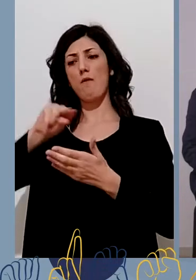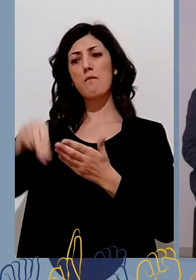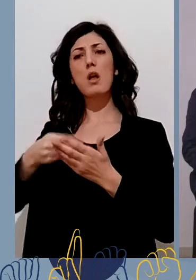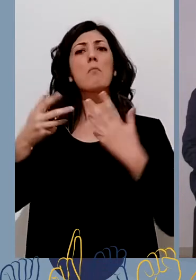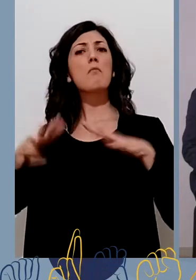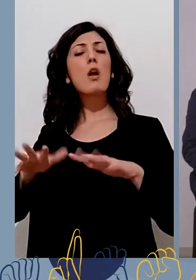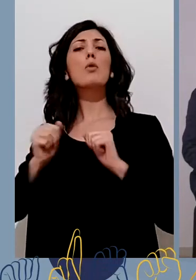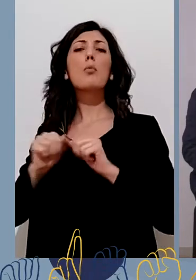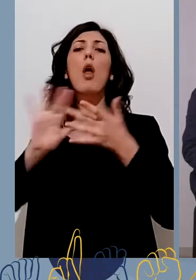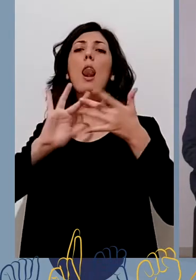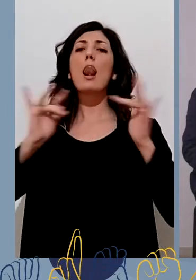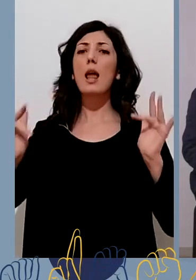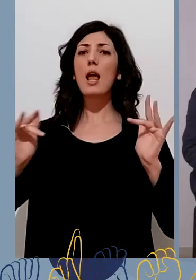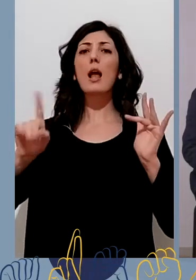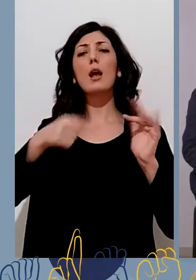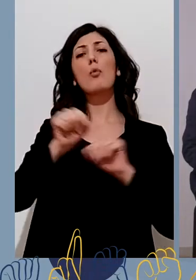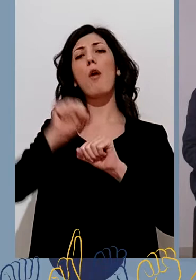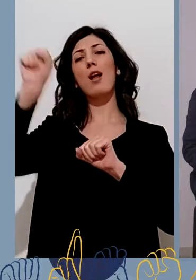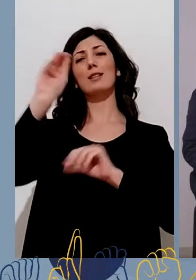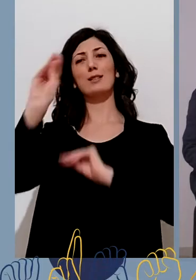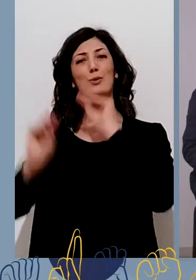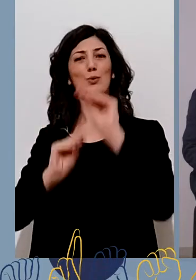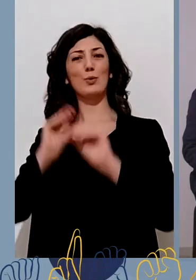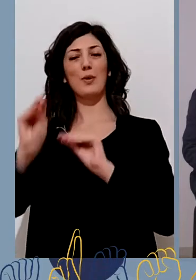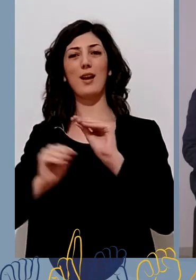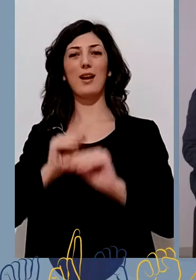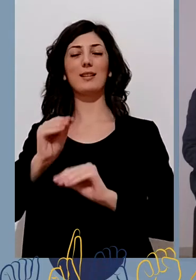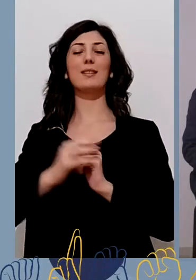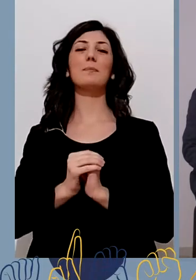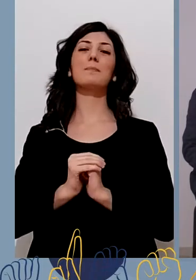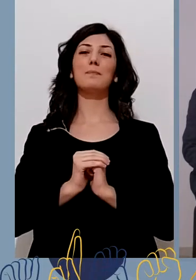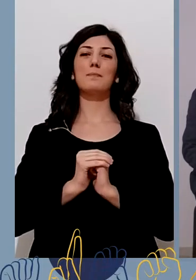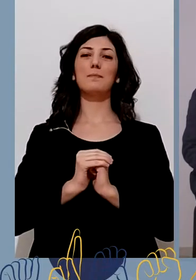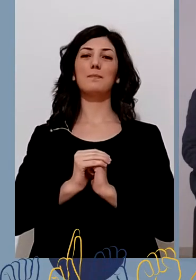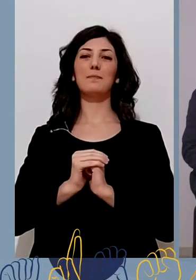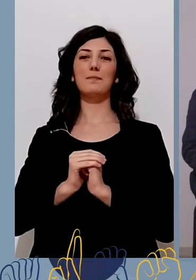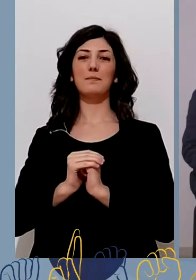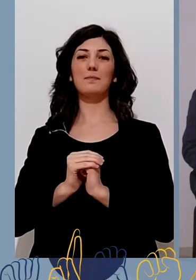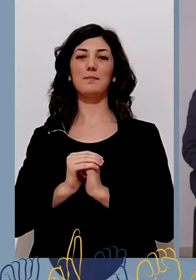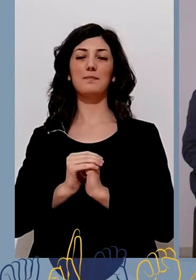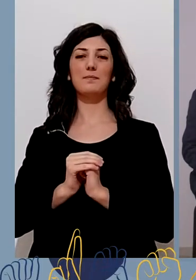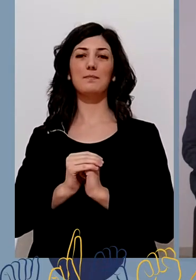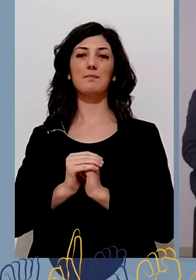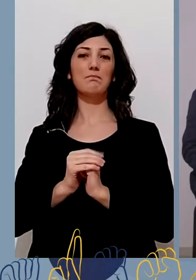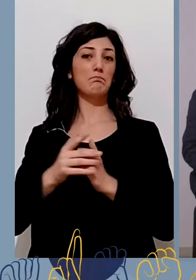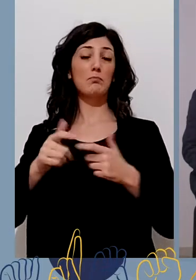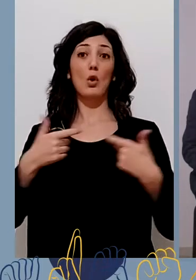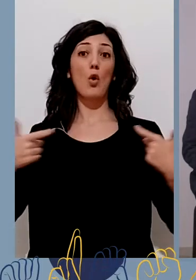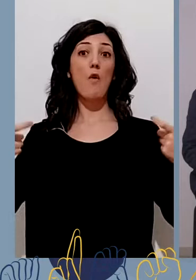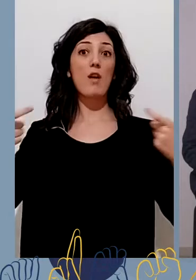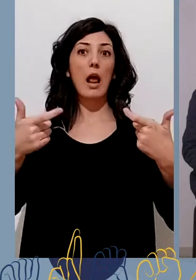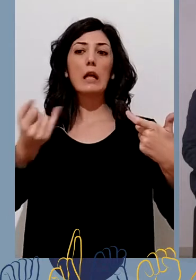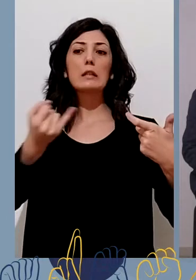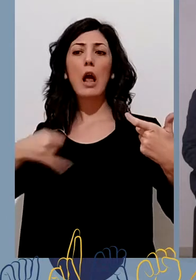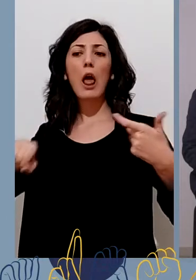abbiamo inviato per partecipare a questo incontro e al termine ci sarà questo link con il form per poter